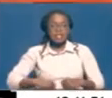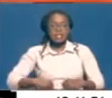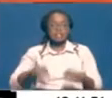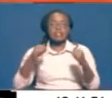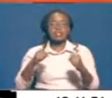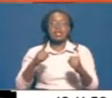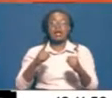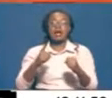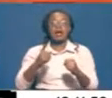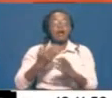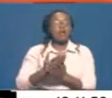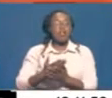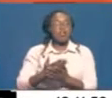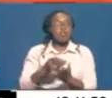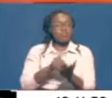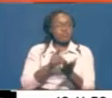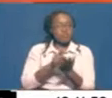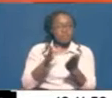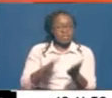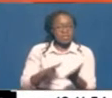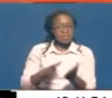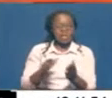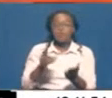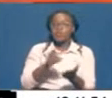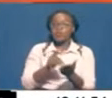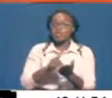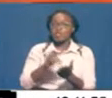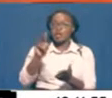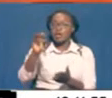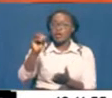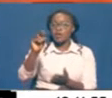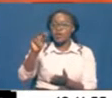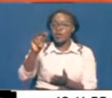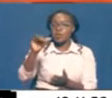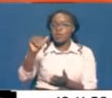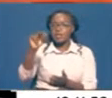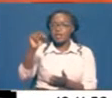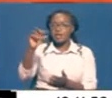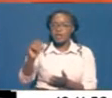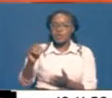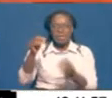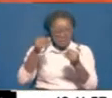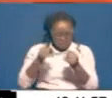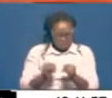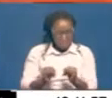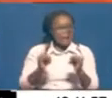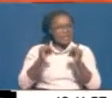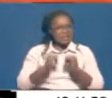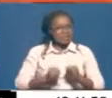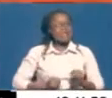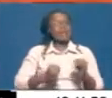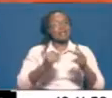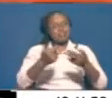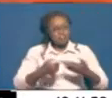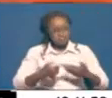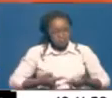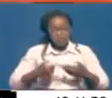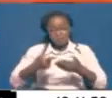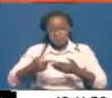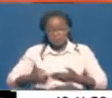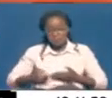la Nyanza Daktari Onyango Ndong’a alisema kwamba juhudi zao za kuwafikia makubaliano ya serikali ya kaunti